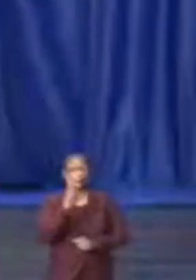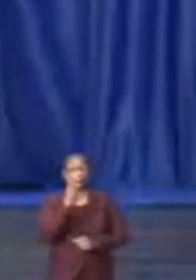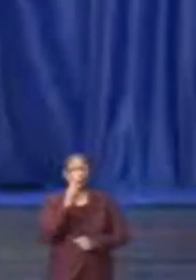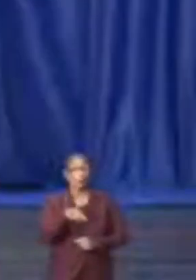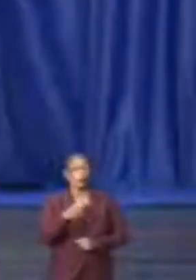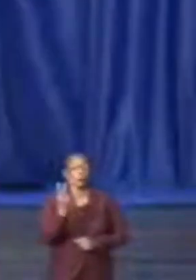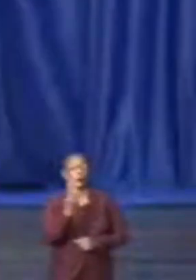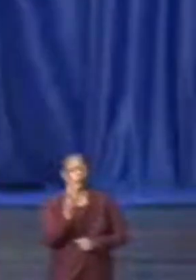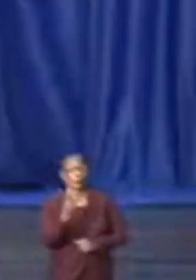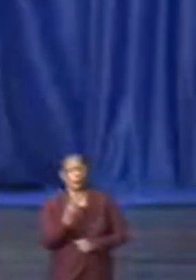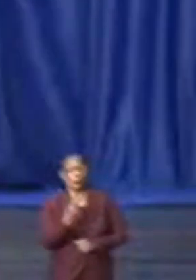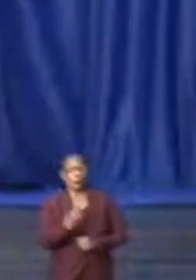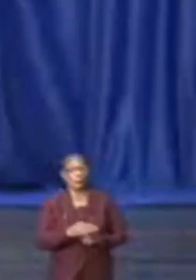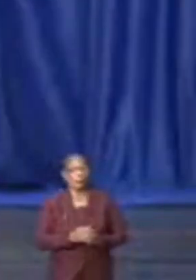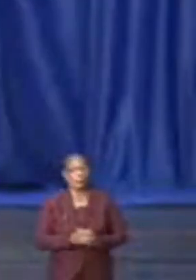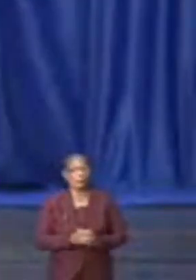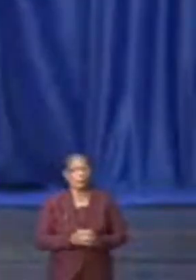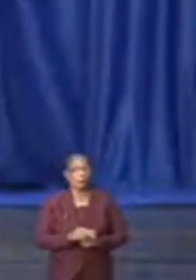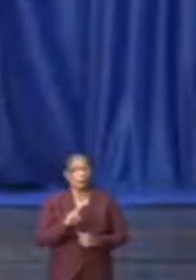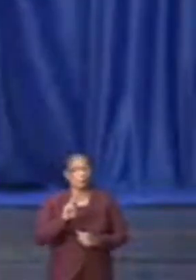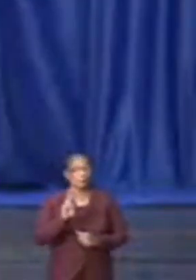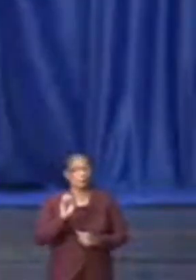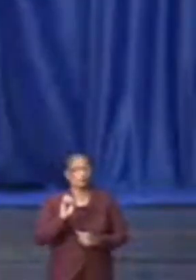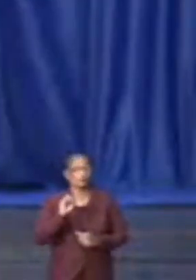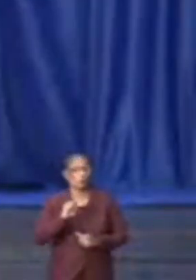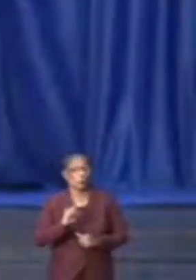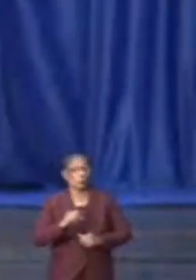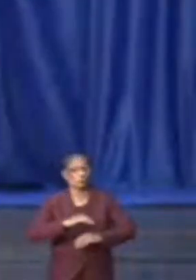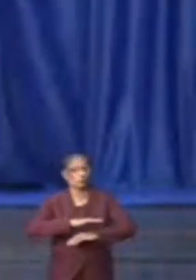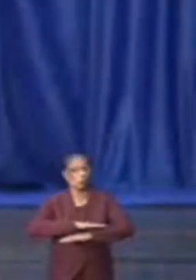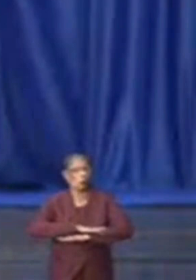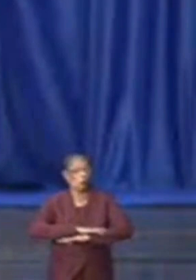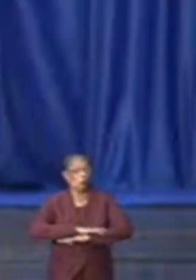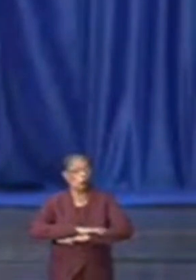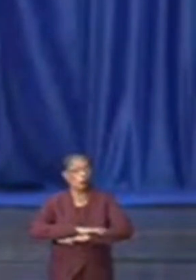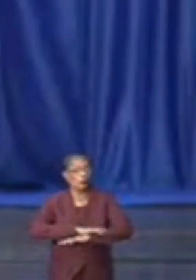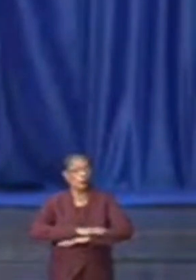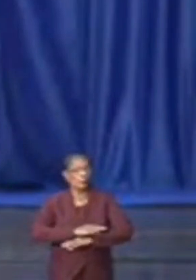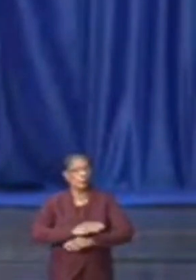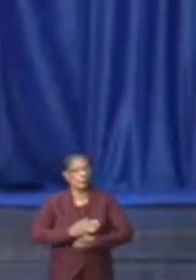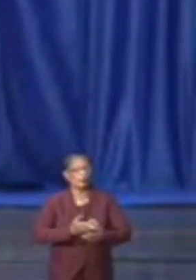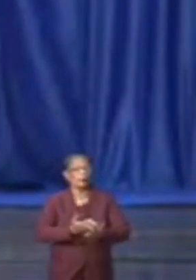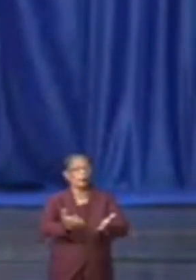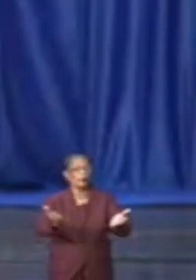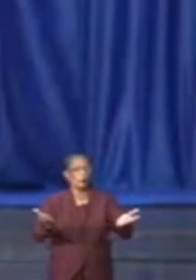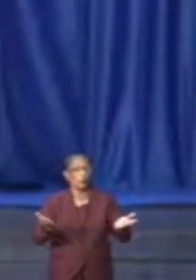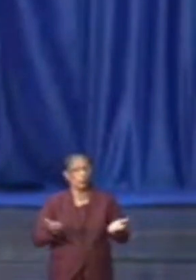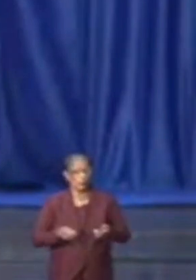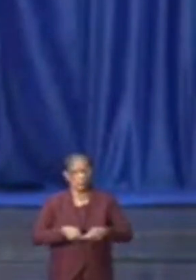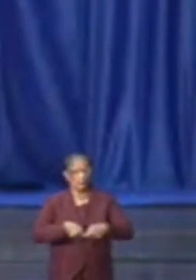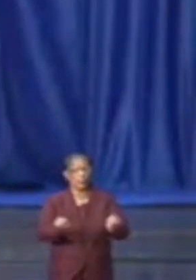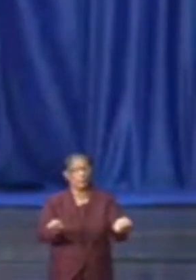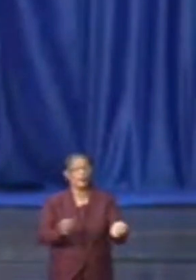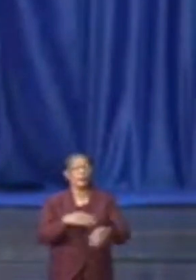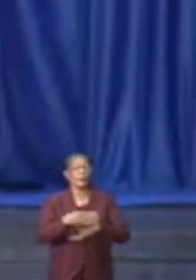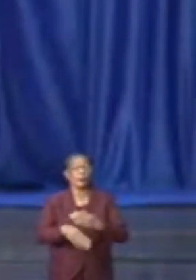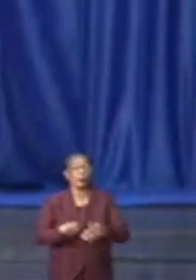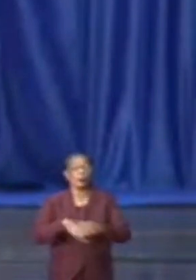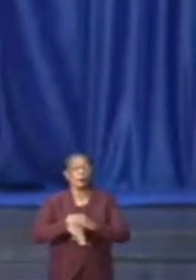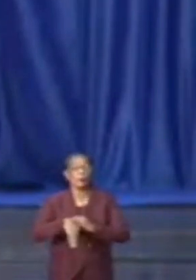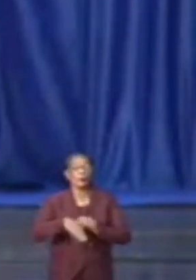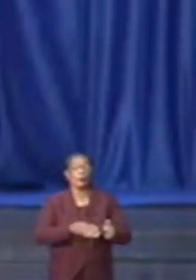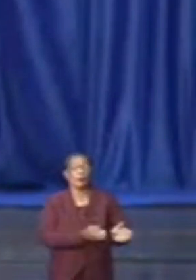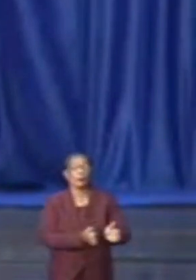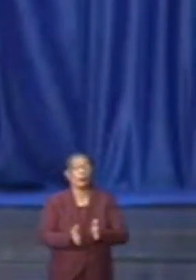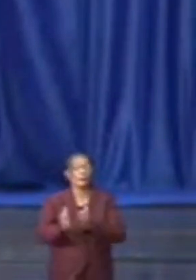2021-2022 een VOS-school in zijn volle omvang geïmplementeerd worden in